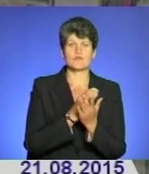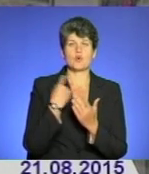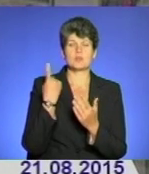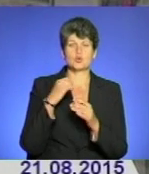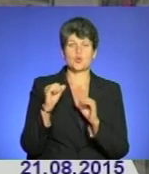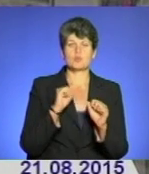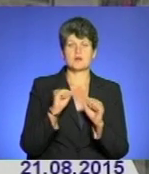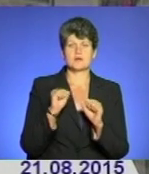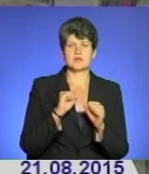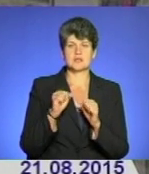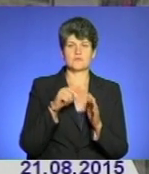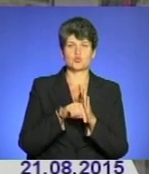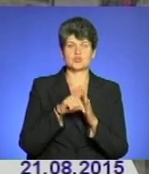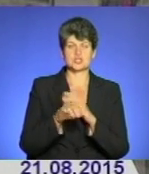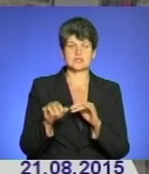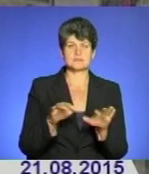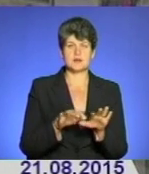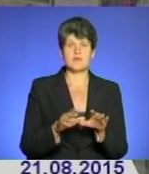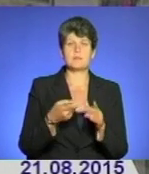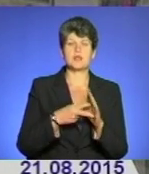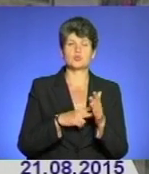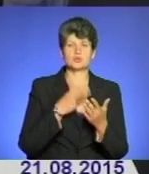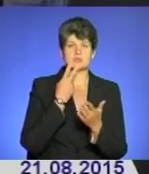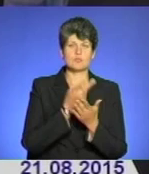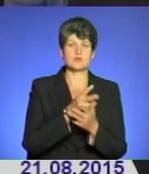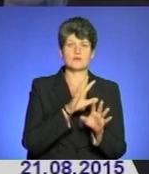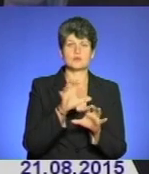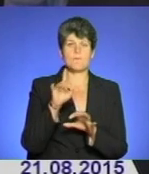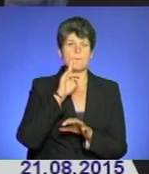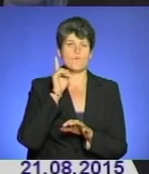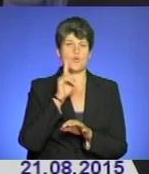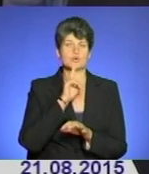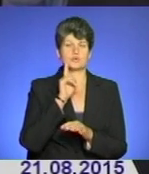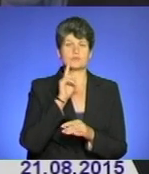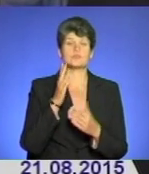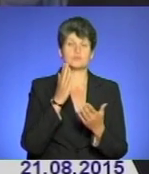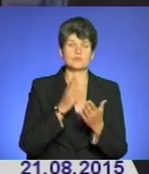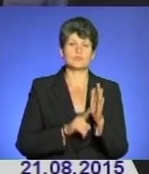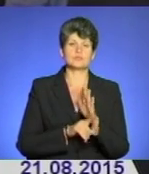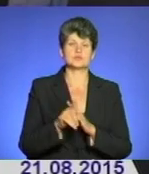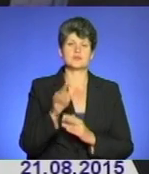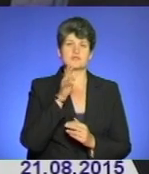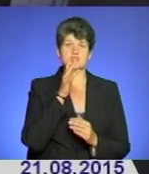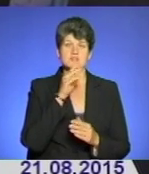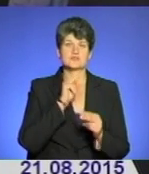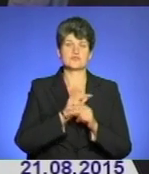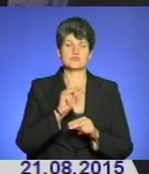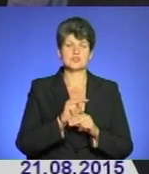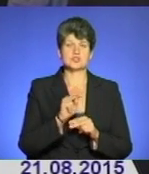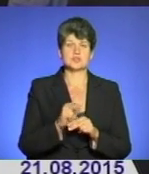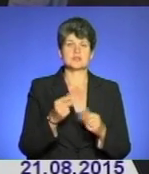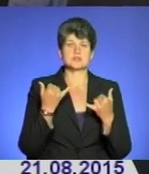обласного управління внутрішніх справ. Планується показати світлини молоді, адже настав час вчити патріотизму на прикладах